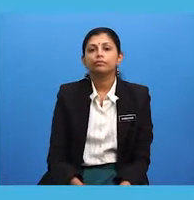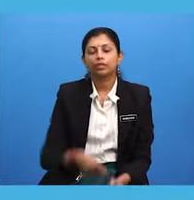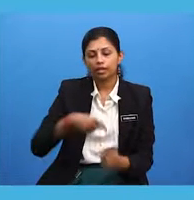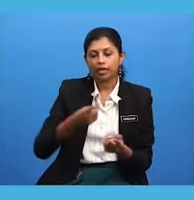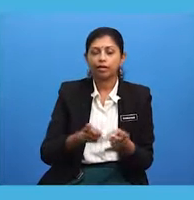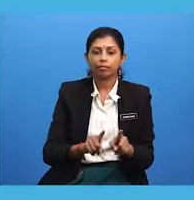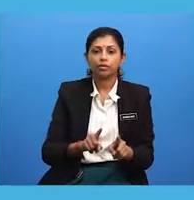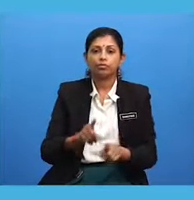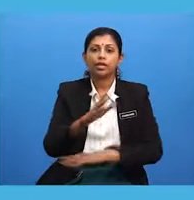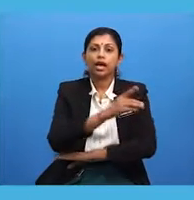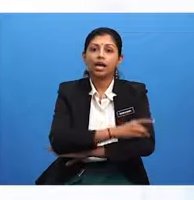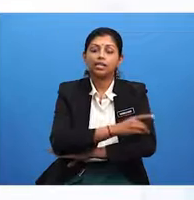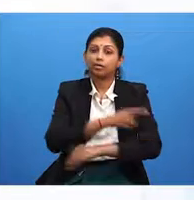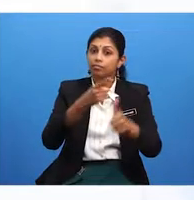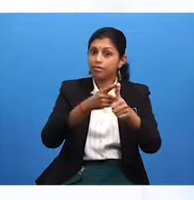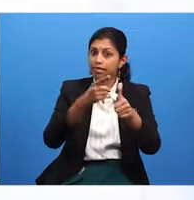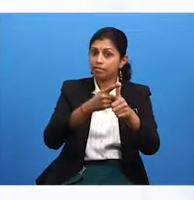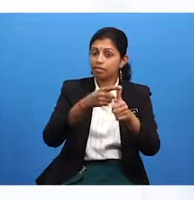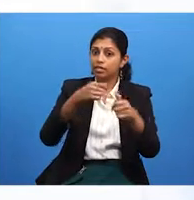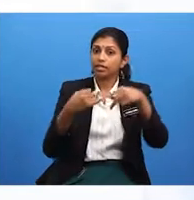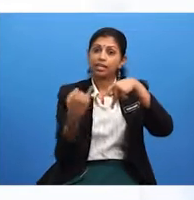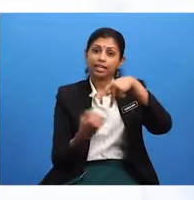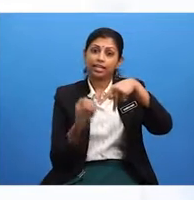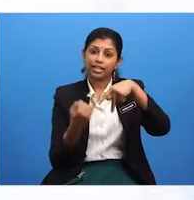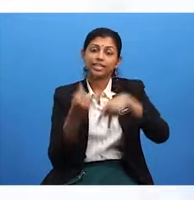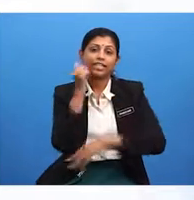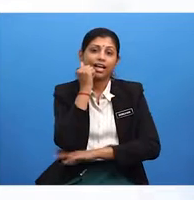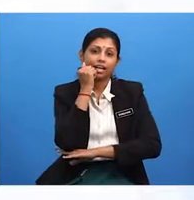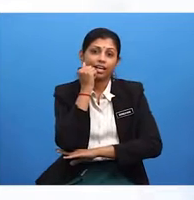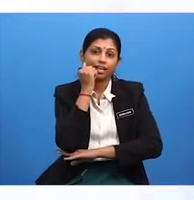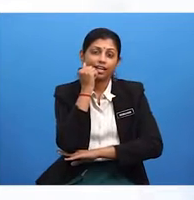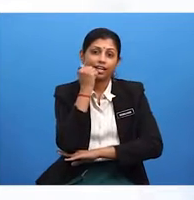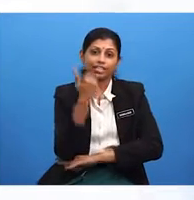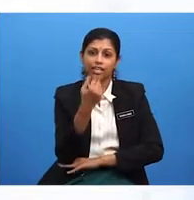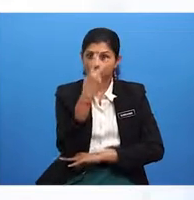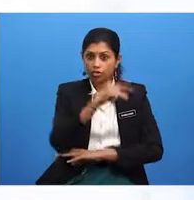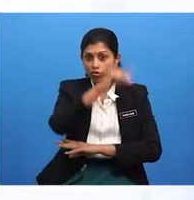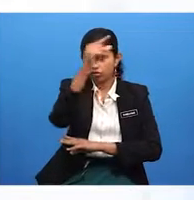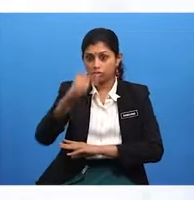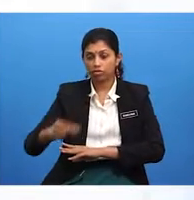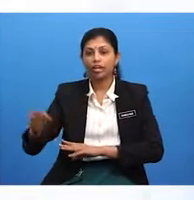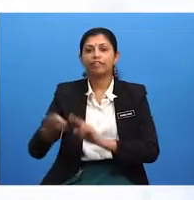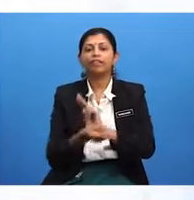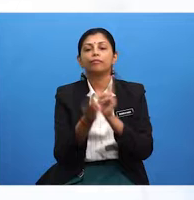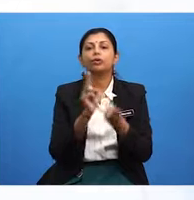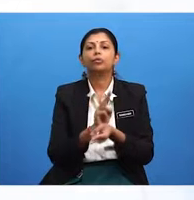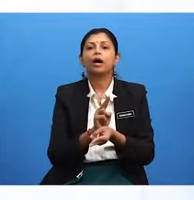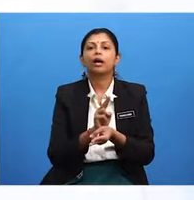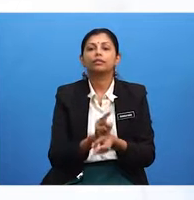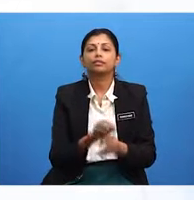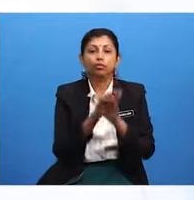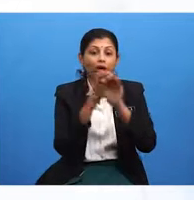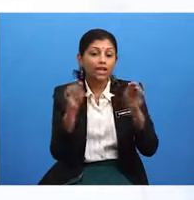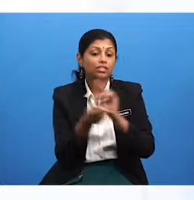kita haid. Mari kita tengok graf perubahan aras perubahan hormon